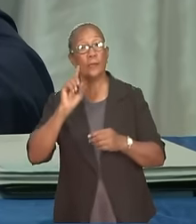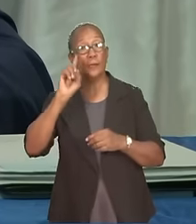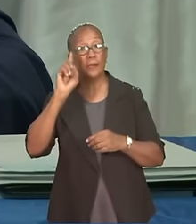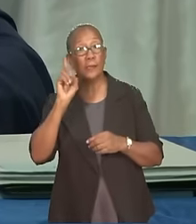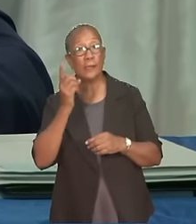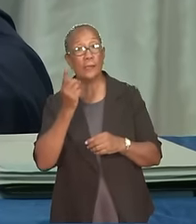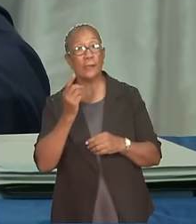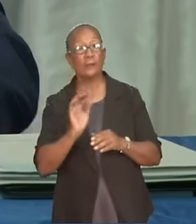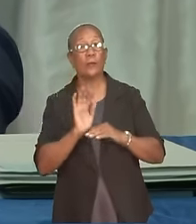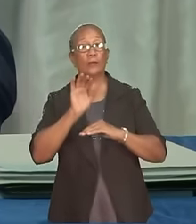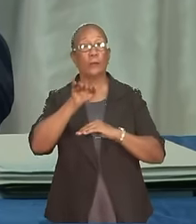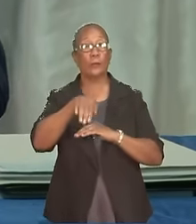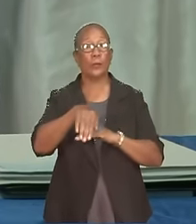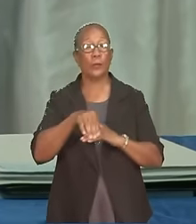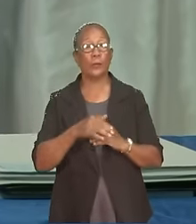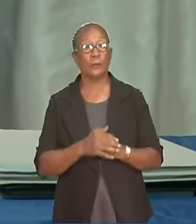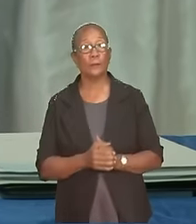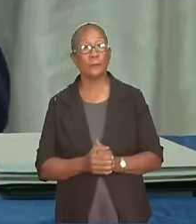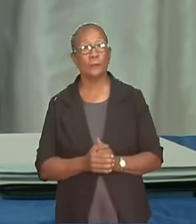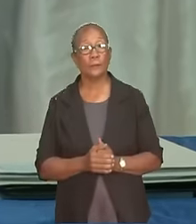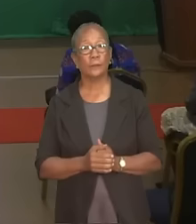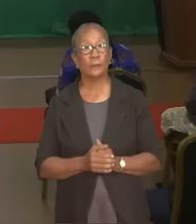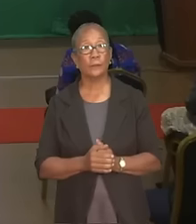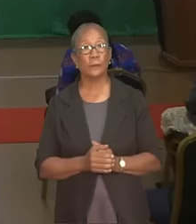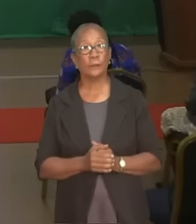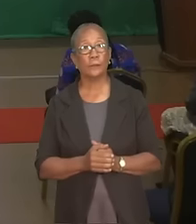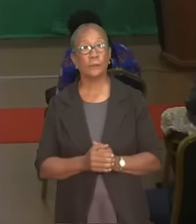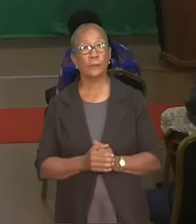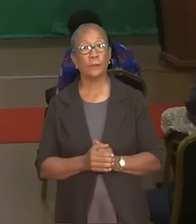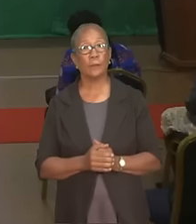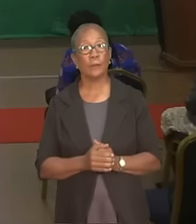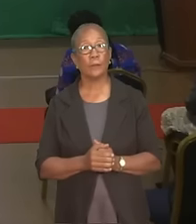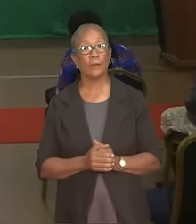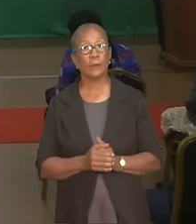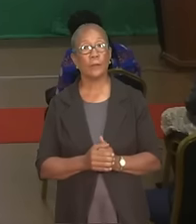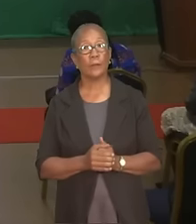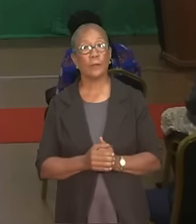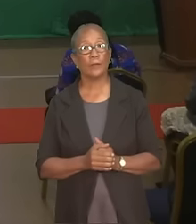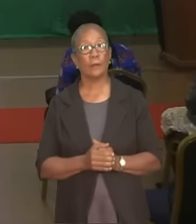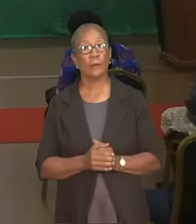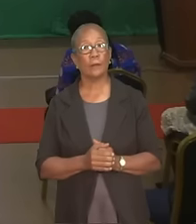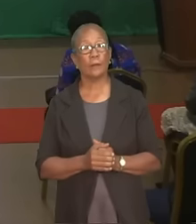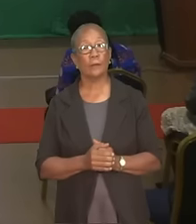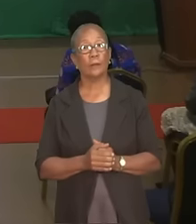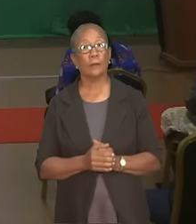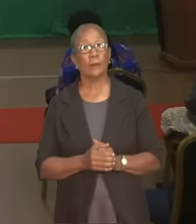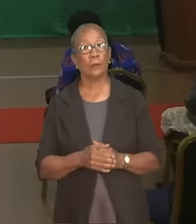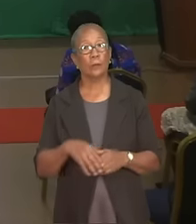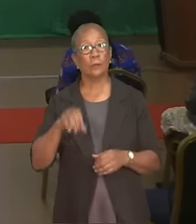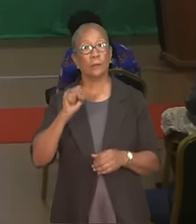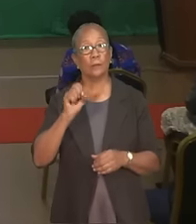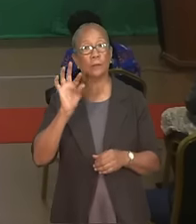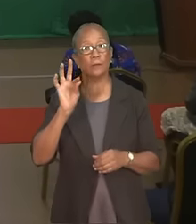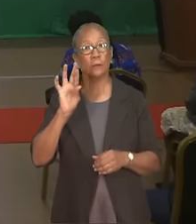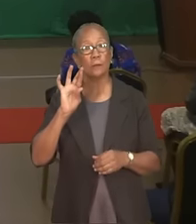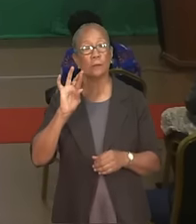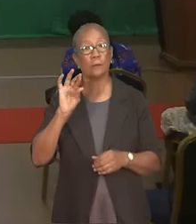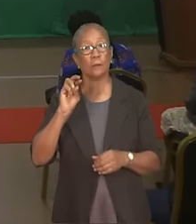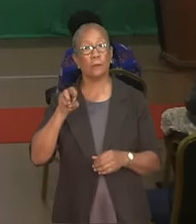moet plaatsvinden. Ja, excellentie. Er is ook de vraag van Star News over reshuffling.